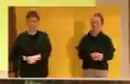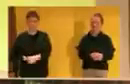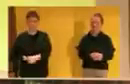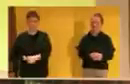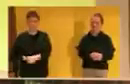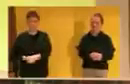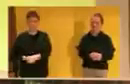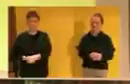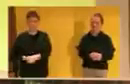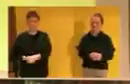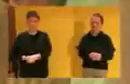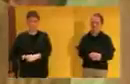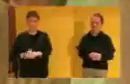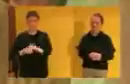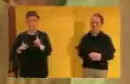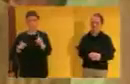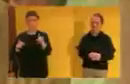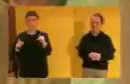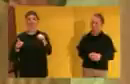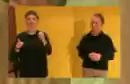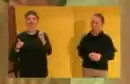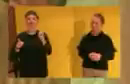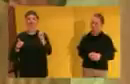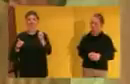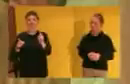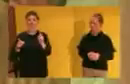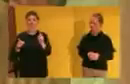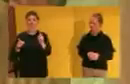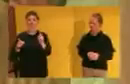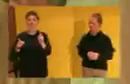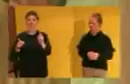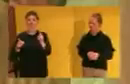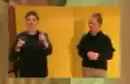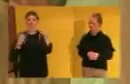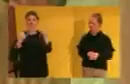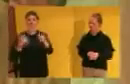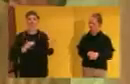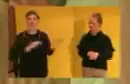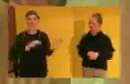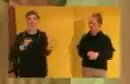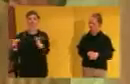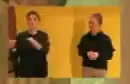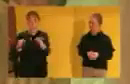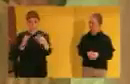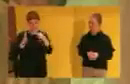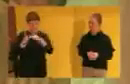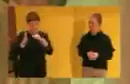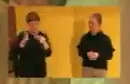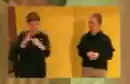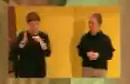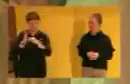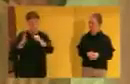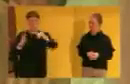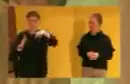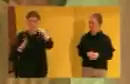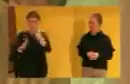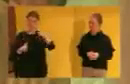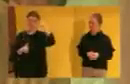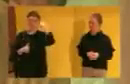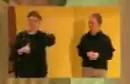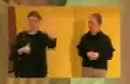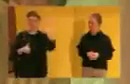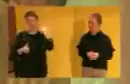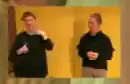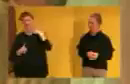Und erfahren Sie dann erst, wenn wirklich eine reale Überführung der Menschen dann auf die kommunale Ebene und damit